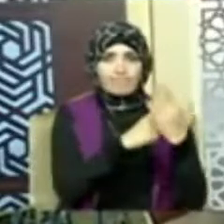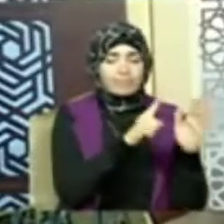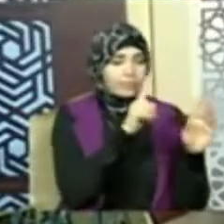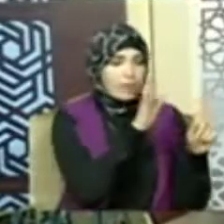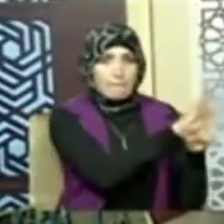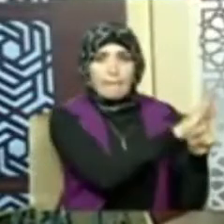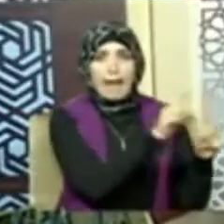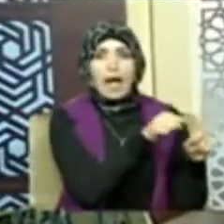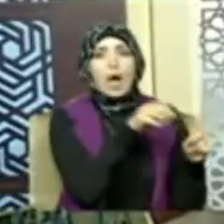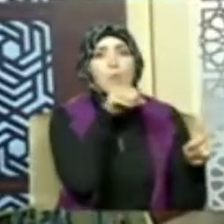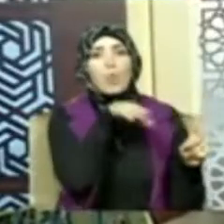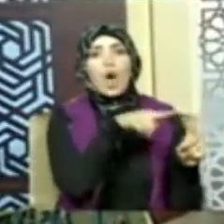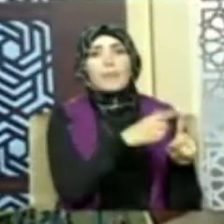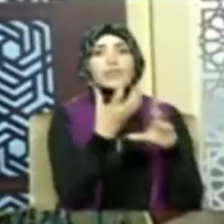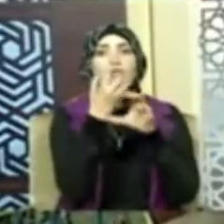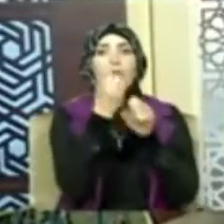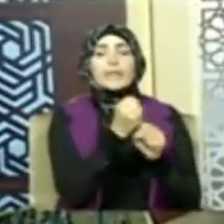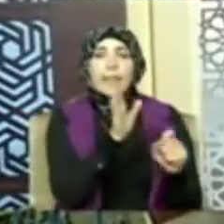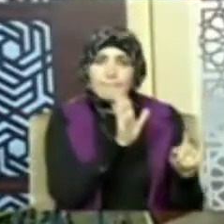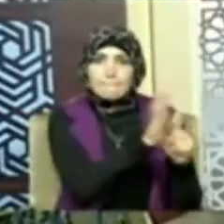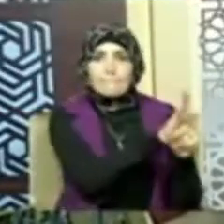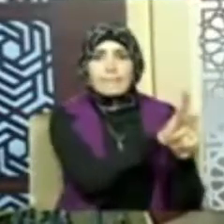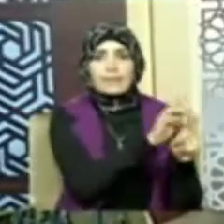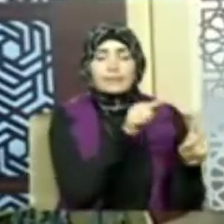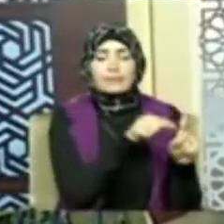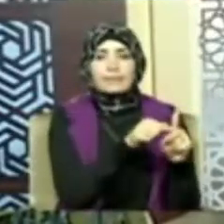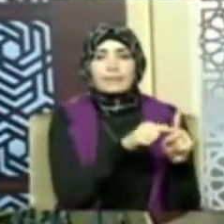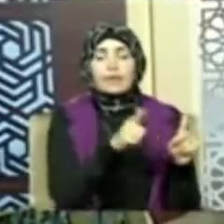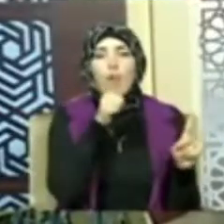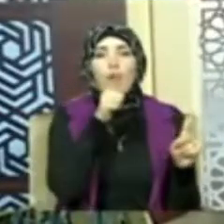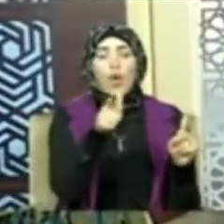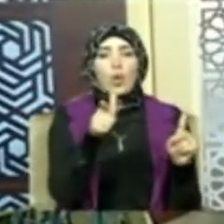وسلم ويقول